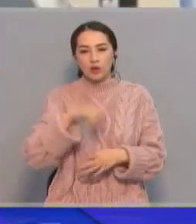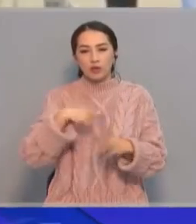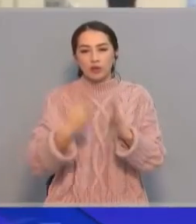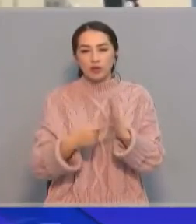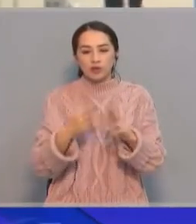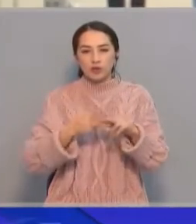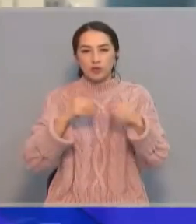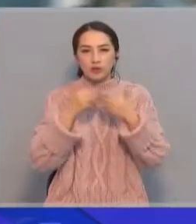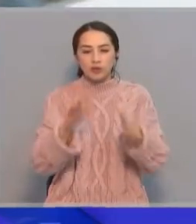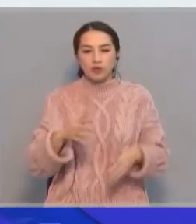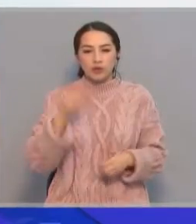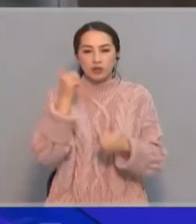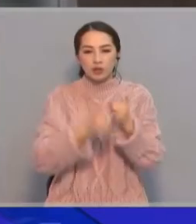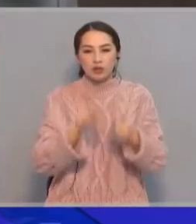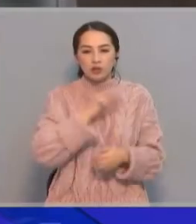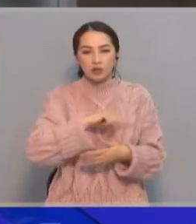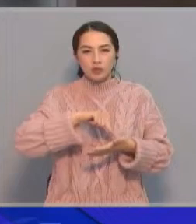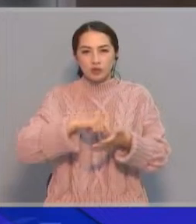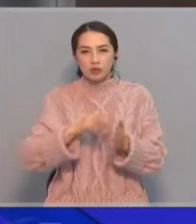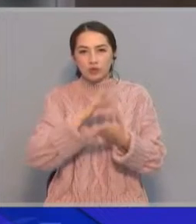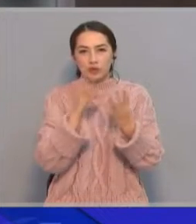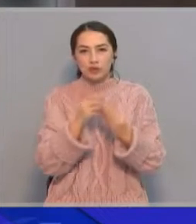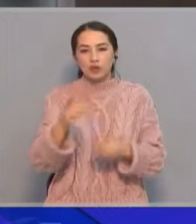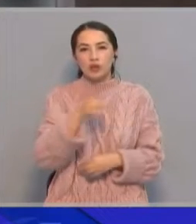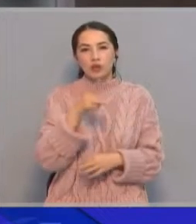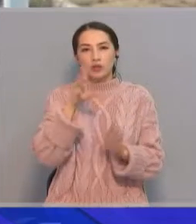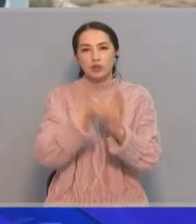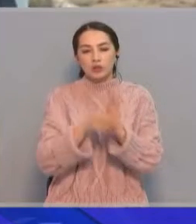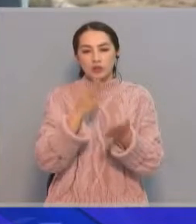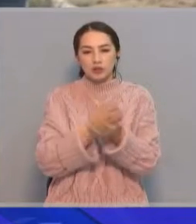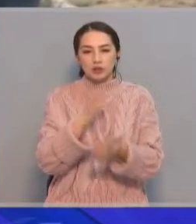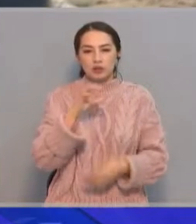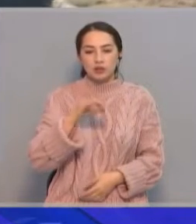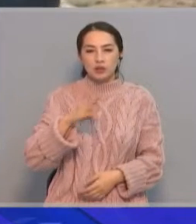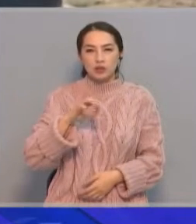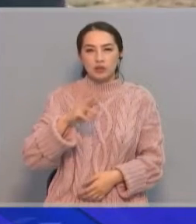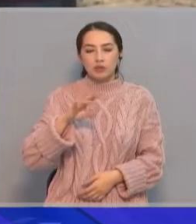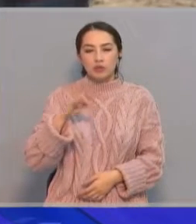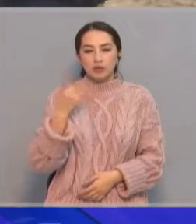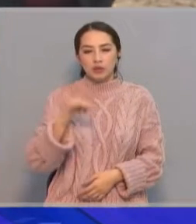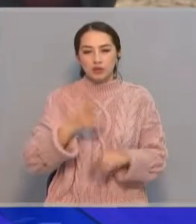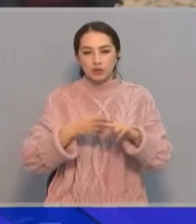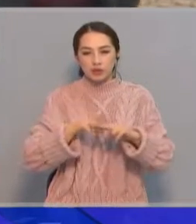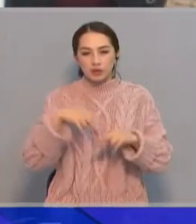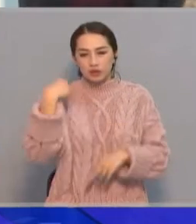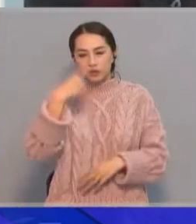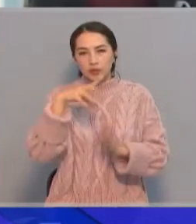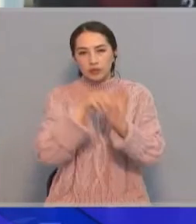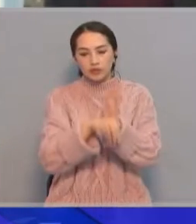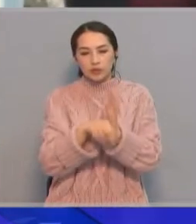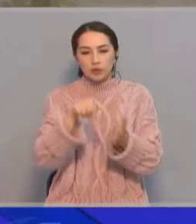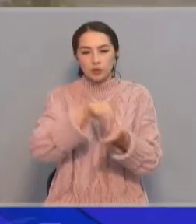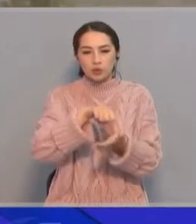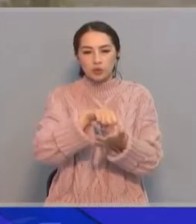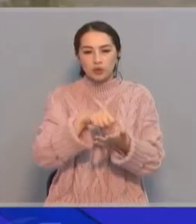трудоустройства выпускников на постоянную работу. Кроме того, в районе ведется системная работа по улучшению качества жизни лиц, состоящих на